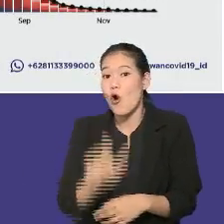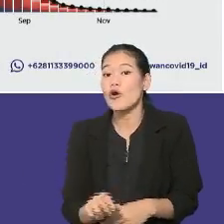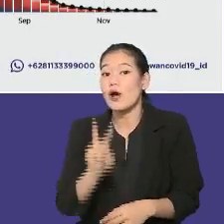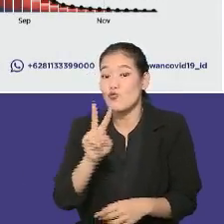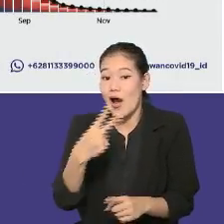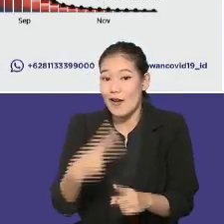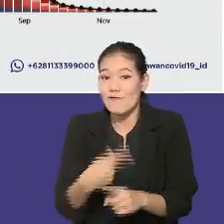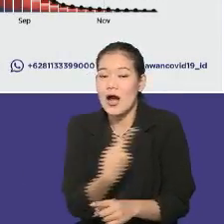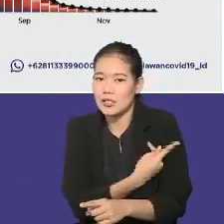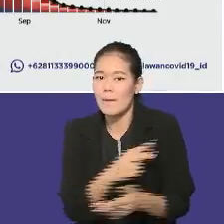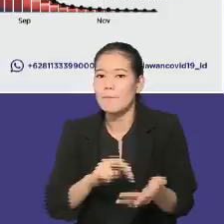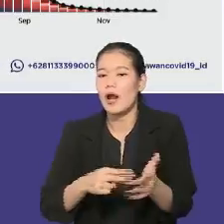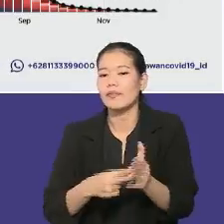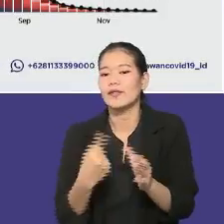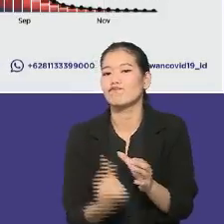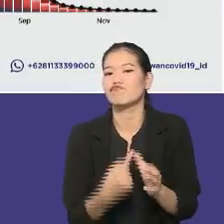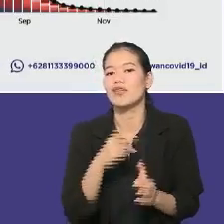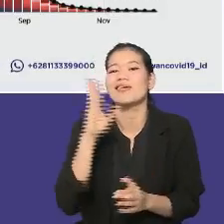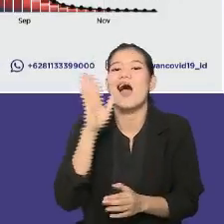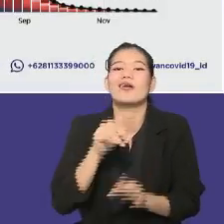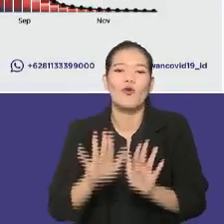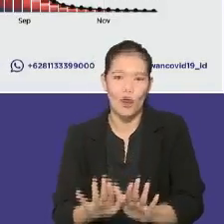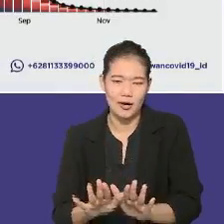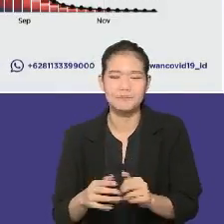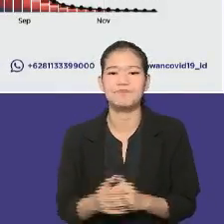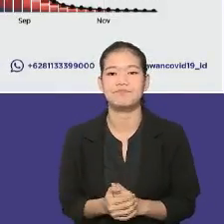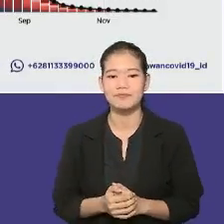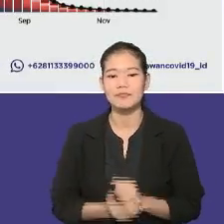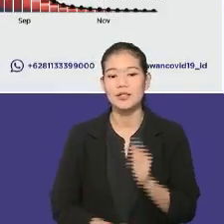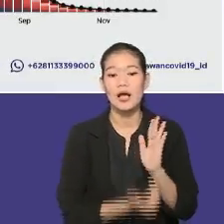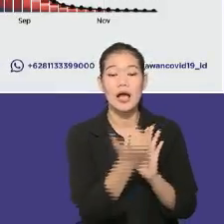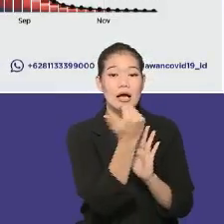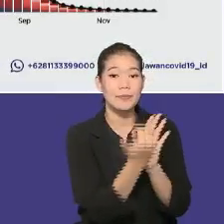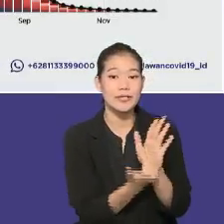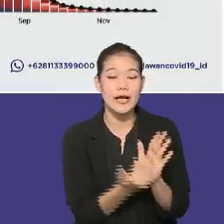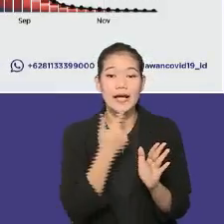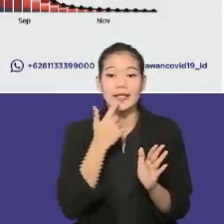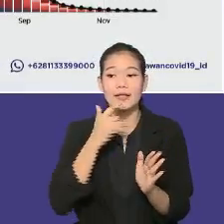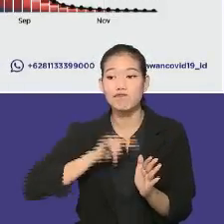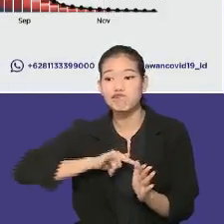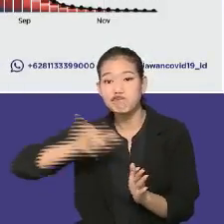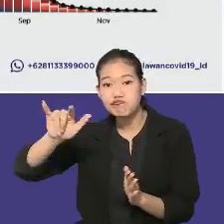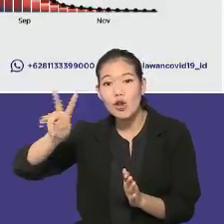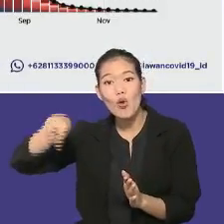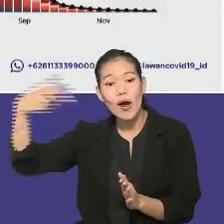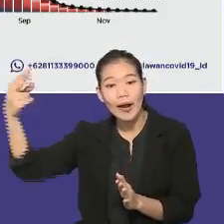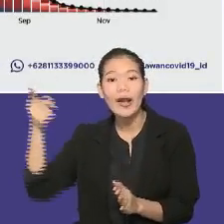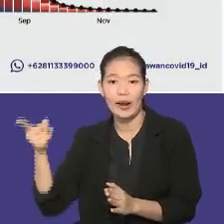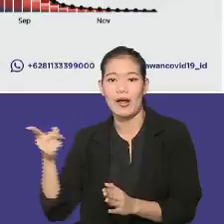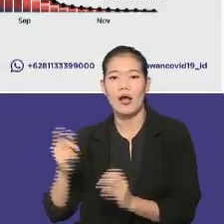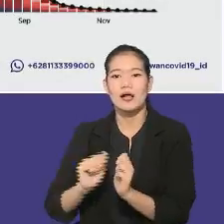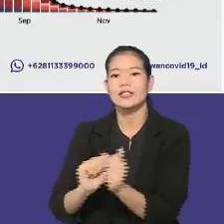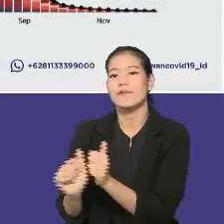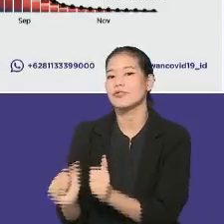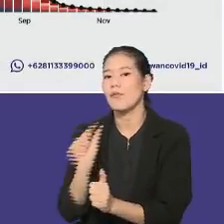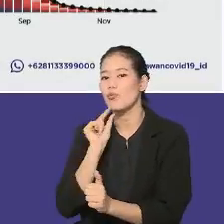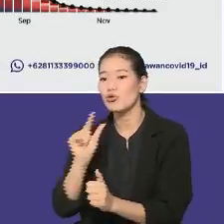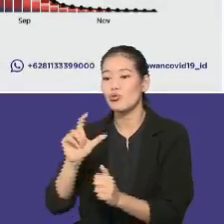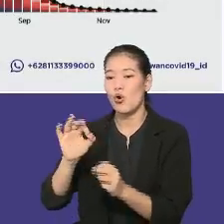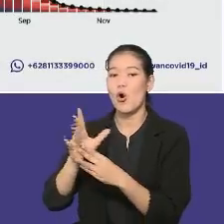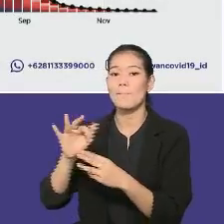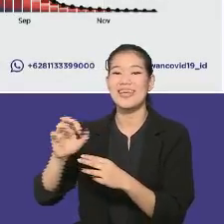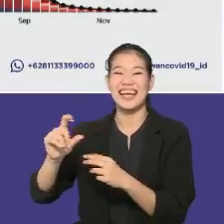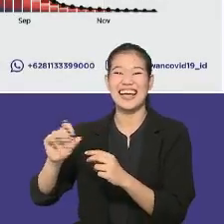lengkap. Kebijakan terkini terkait dengan pelaku perjalanan luar negeri dalam rangka mengantisipasi kasus